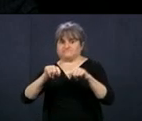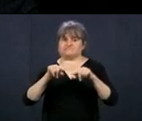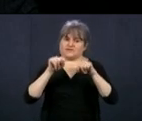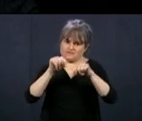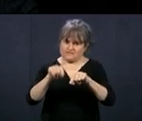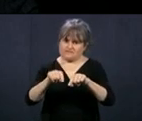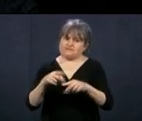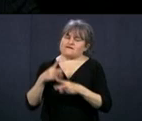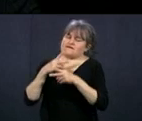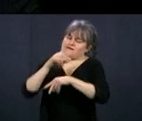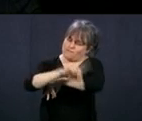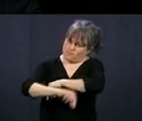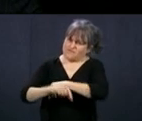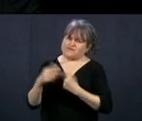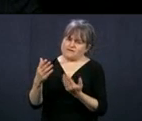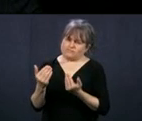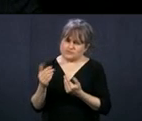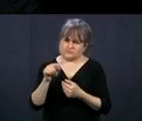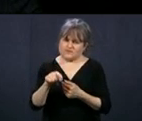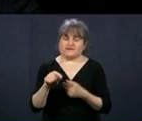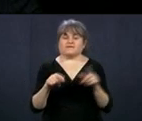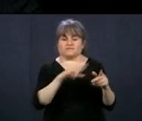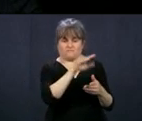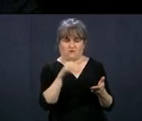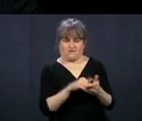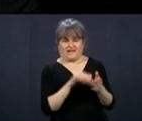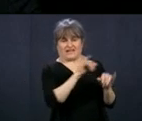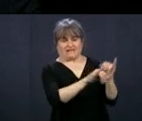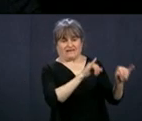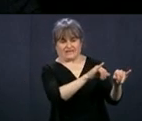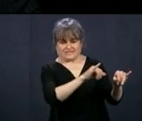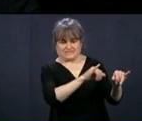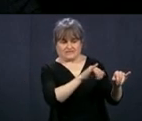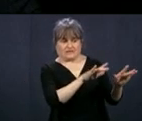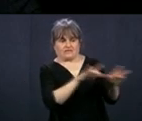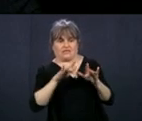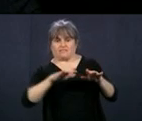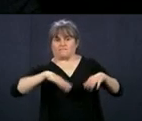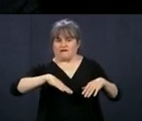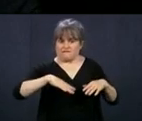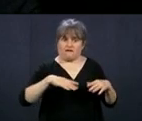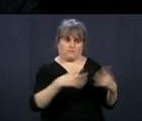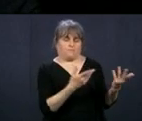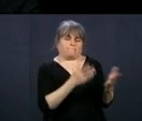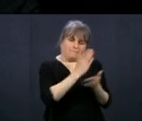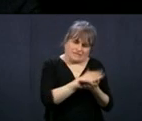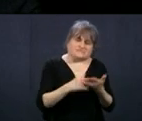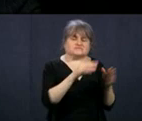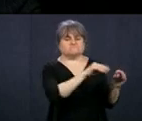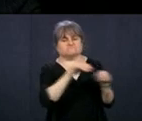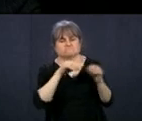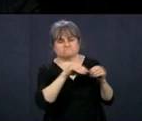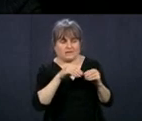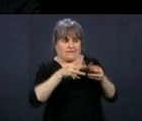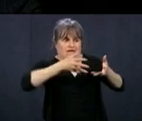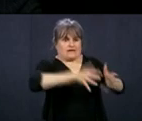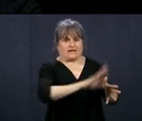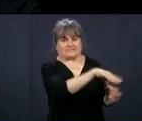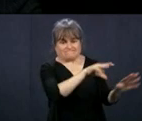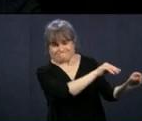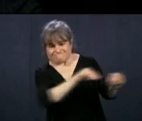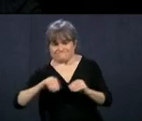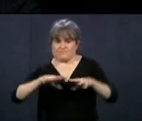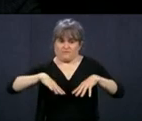la pression qu'on vit sur l'île de Montréal. Donc, encore une fois, un appel, puis on cherche